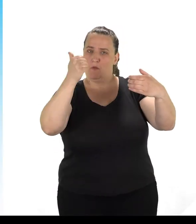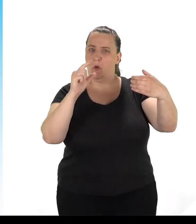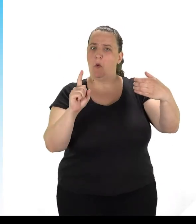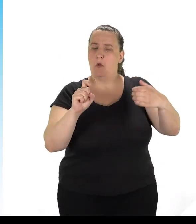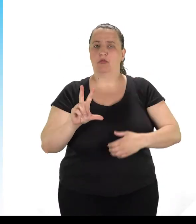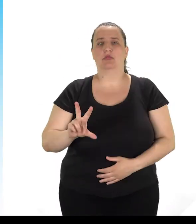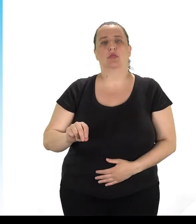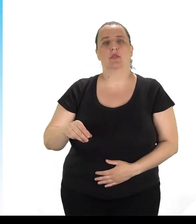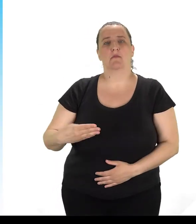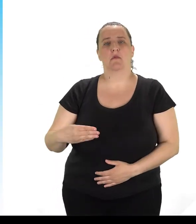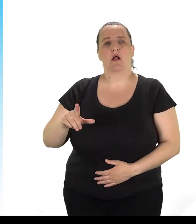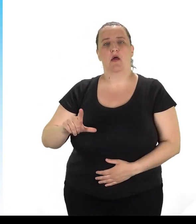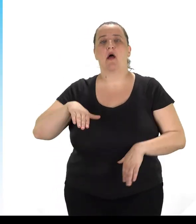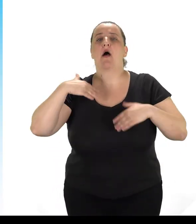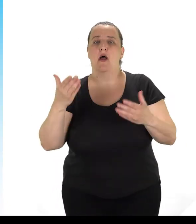30 ml d'eau